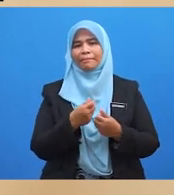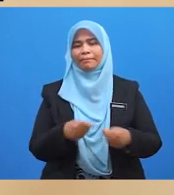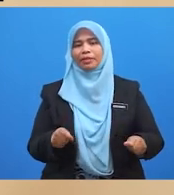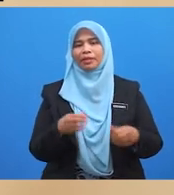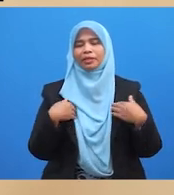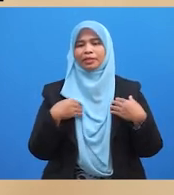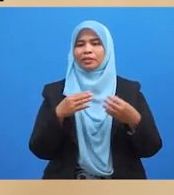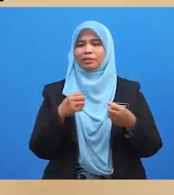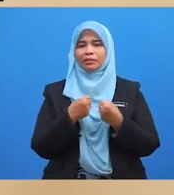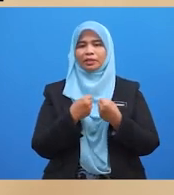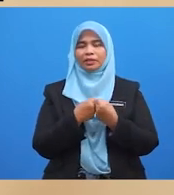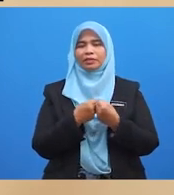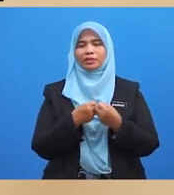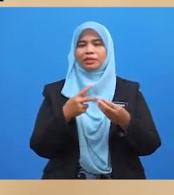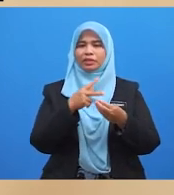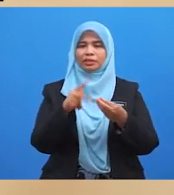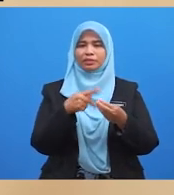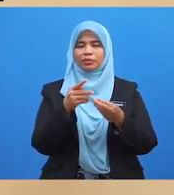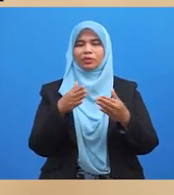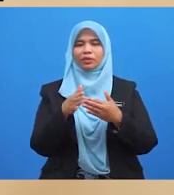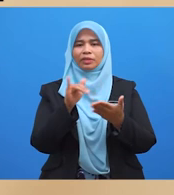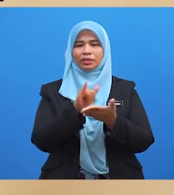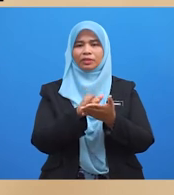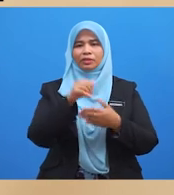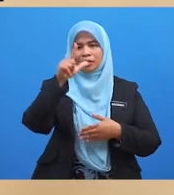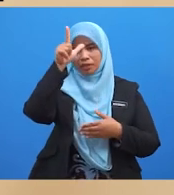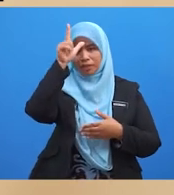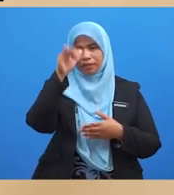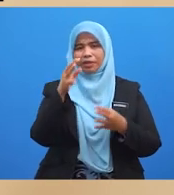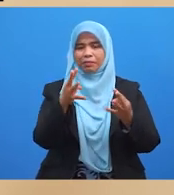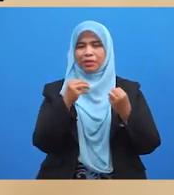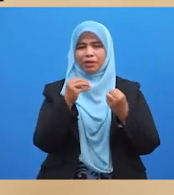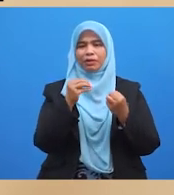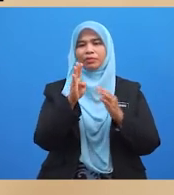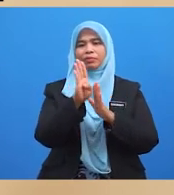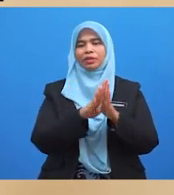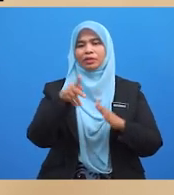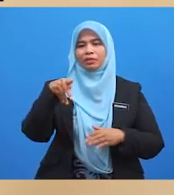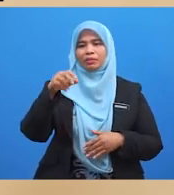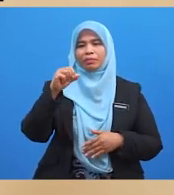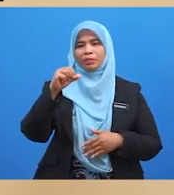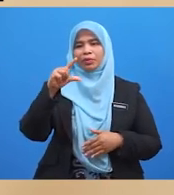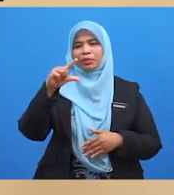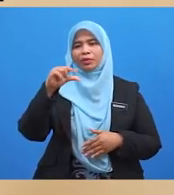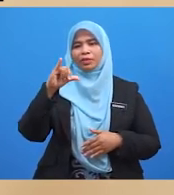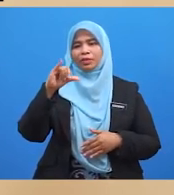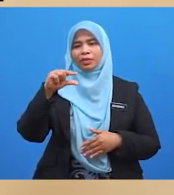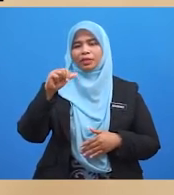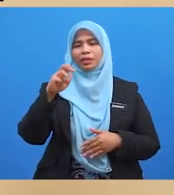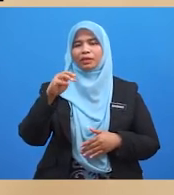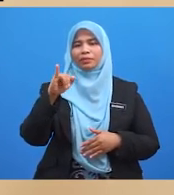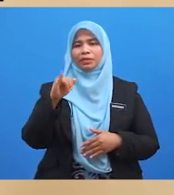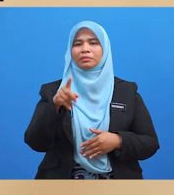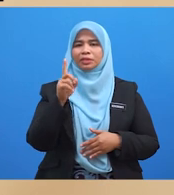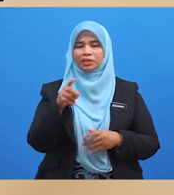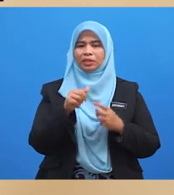persengketaan. Kesimpulan, oleh itu, lelaki yang ingin berpoligami mestilah mampu memenuhi